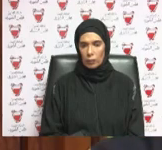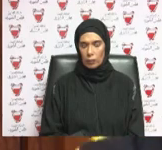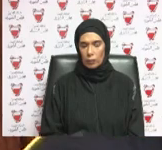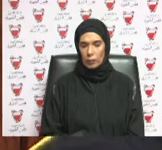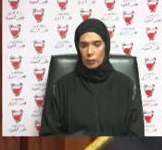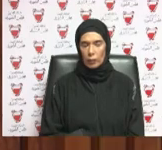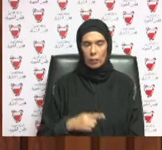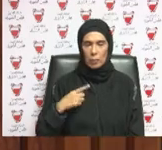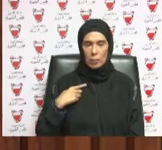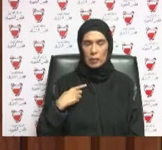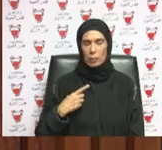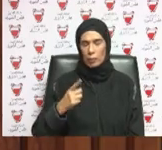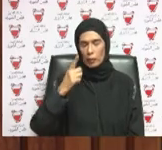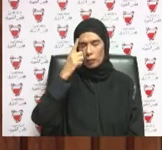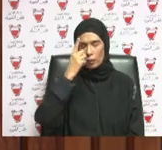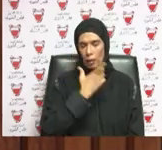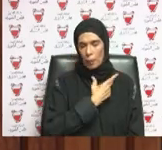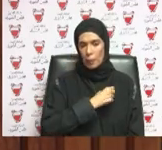بسم الله الرحمن الرحيم.